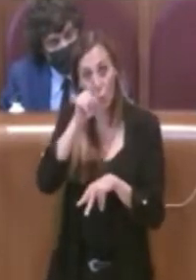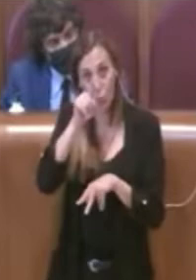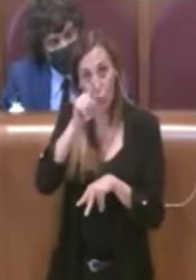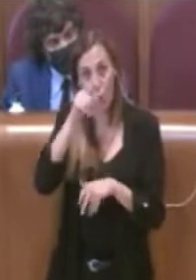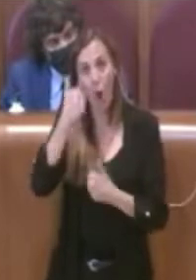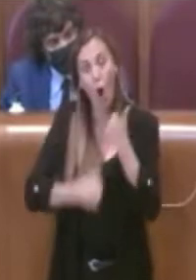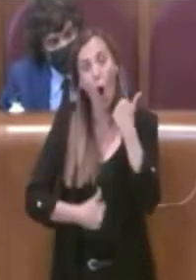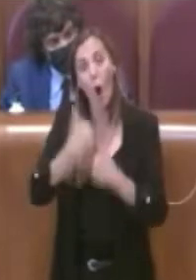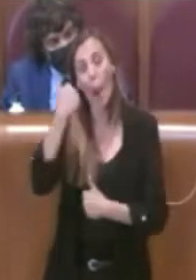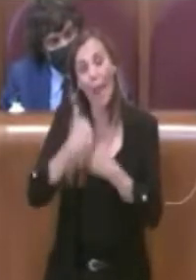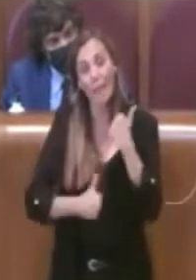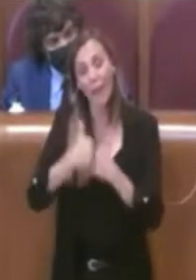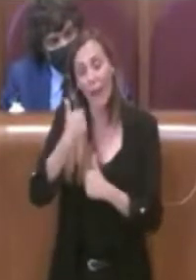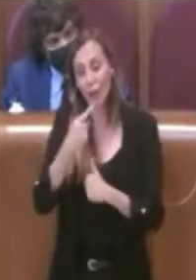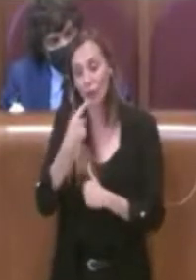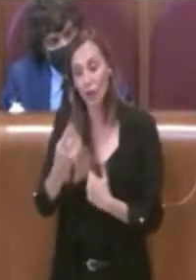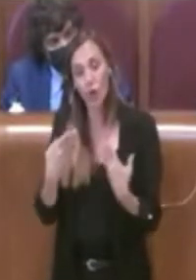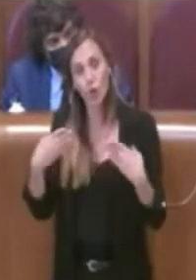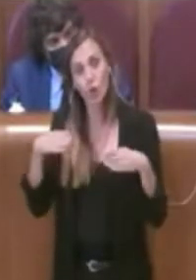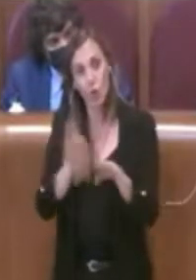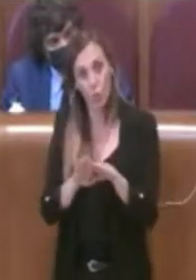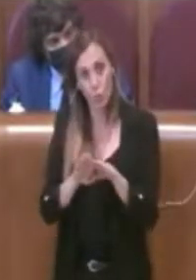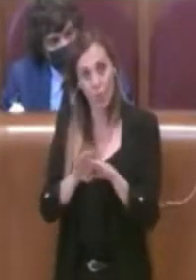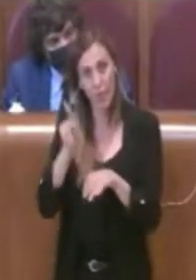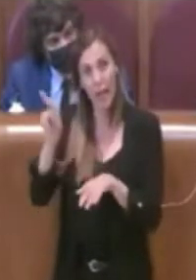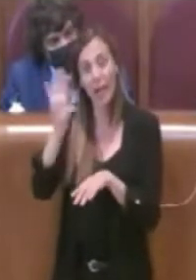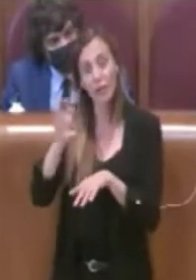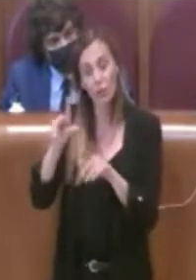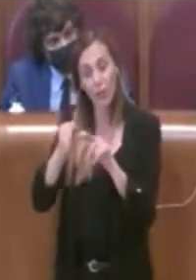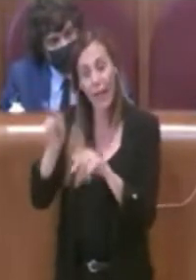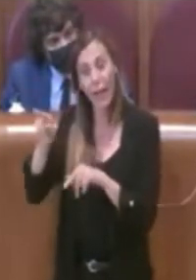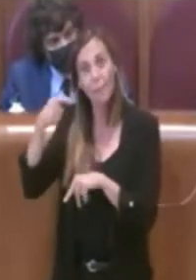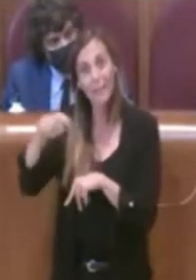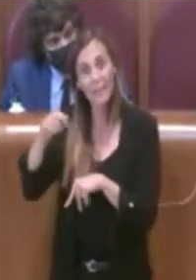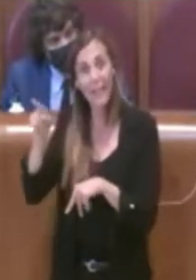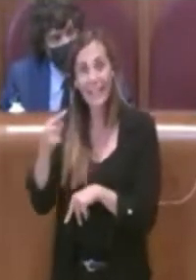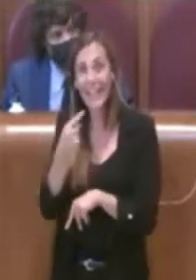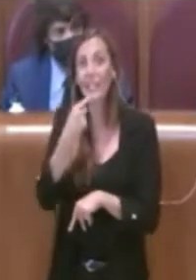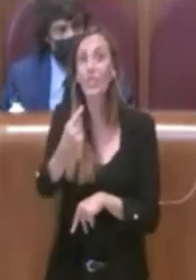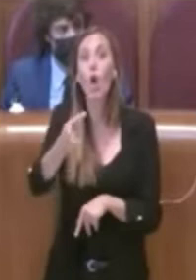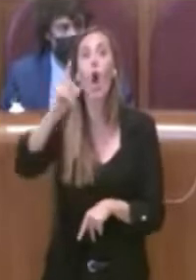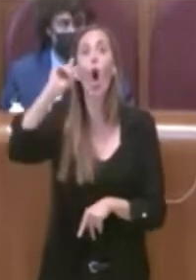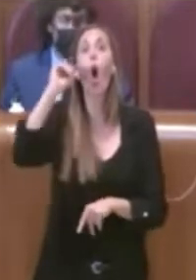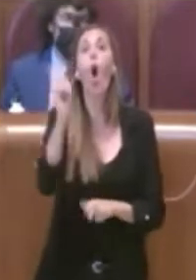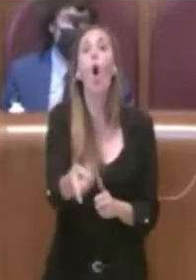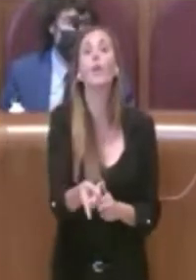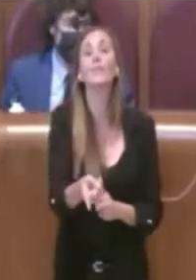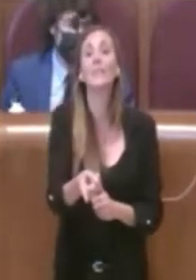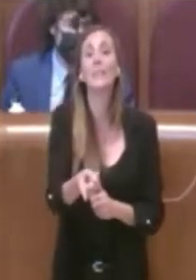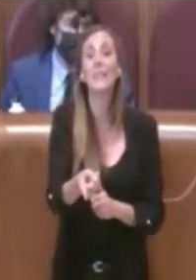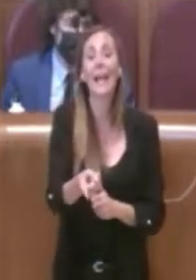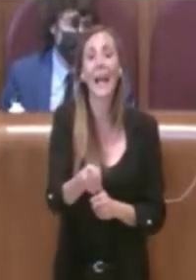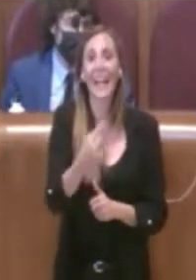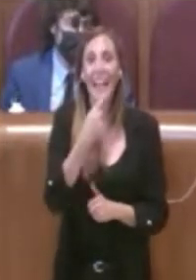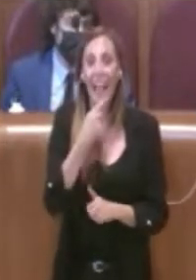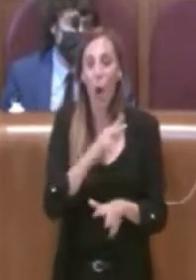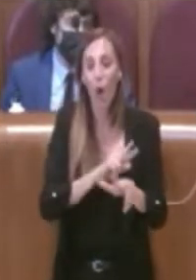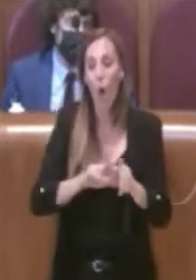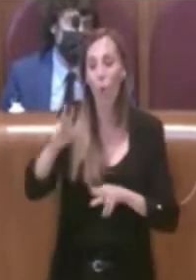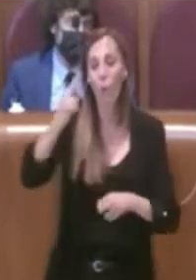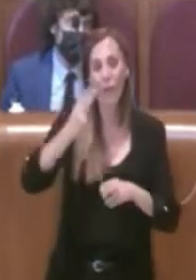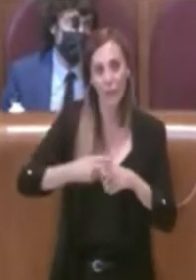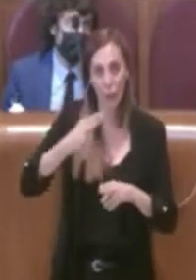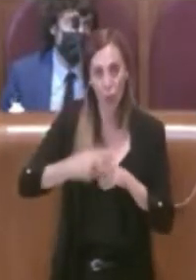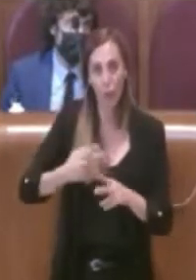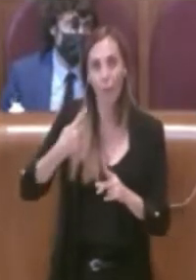colleferro poi emana un'ordinanza opero ordina al comune di roma